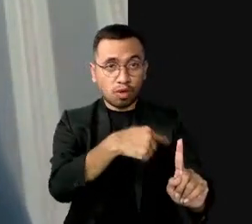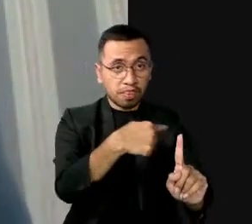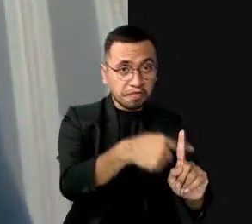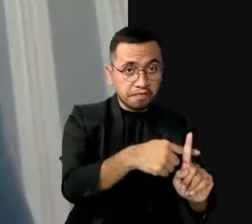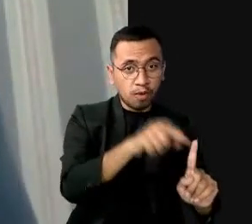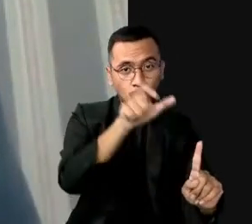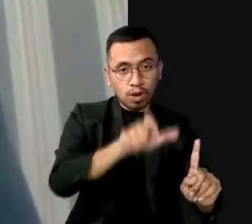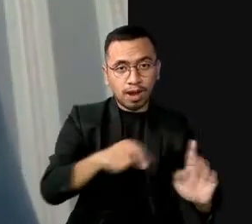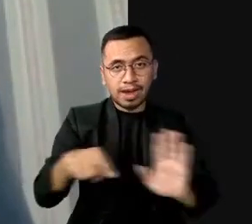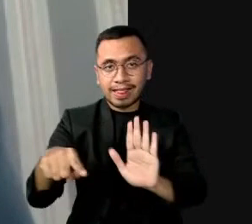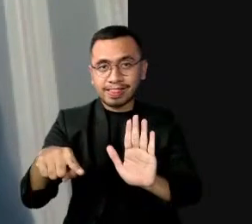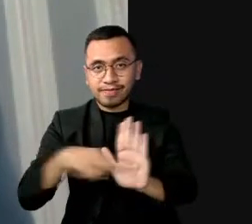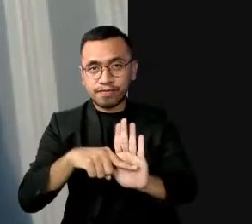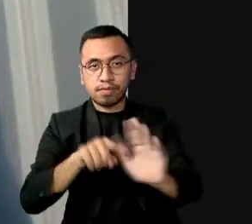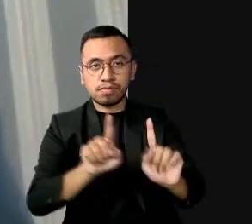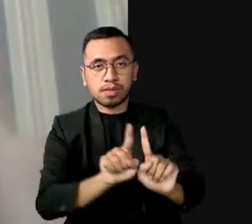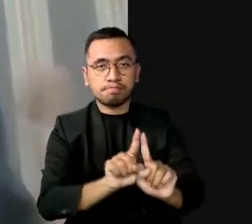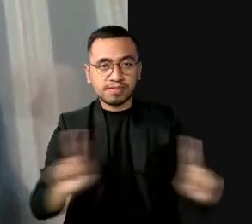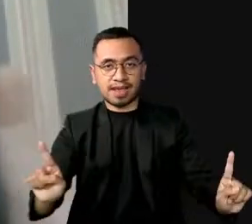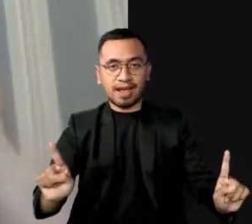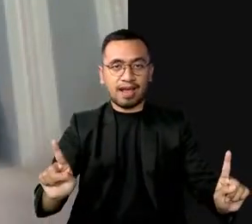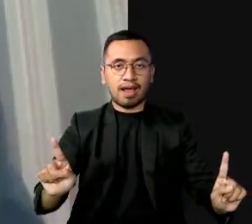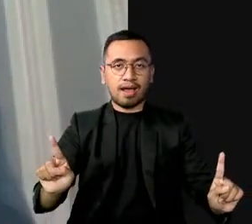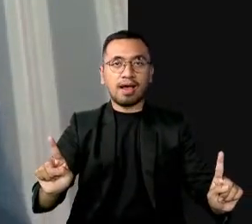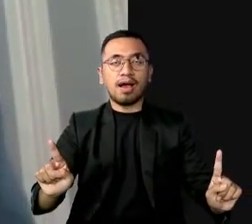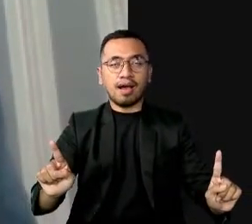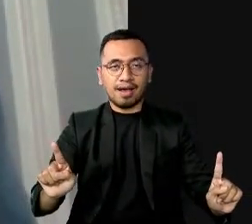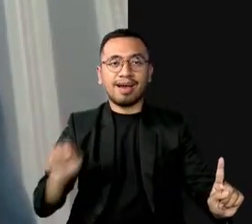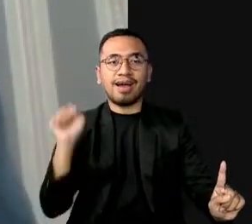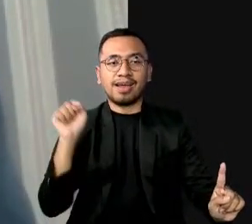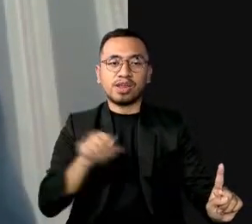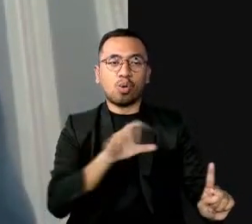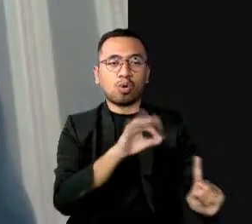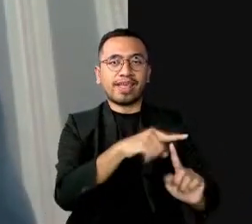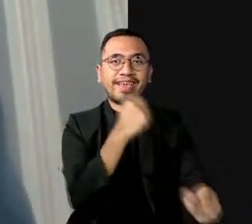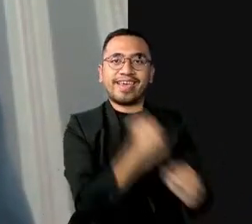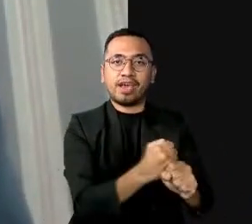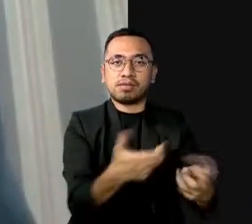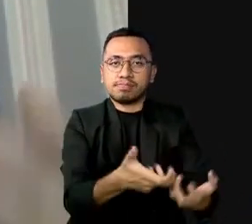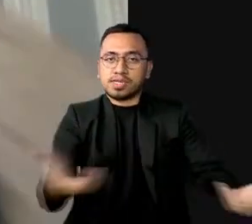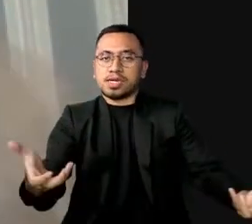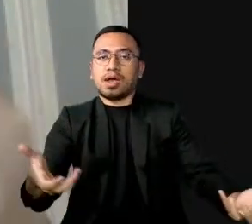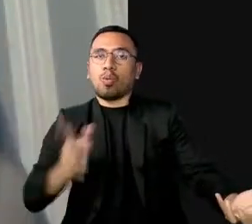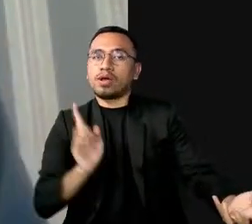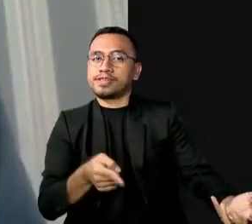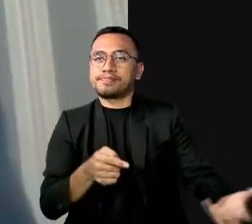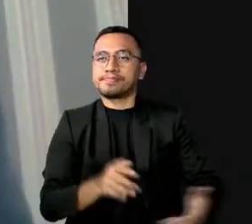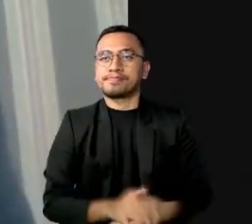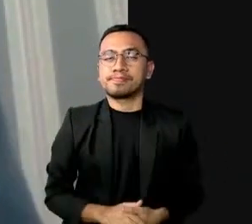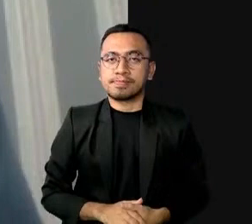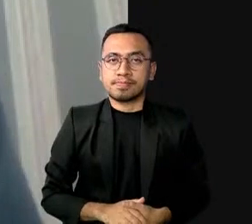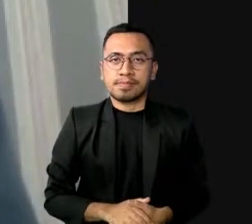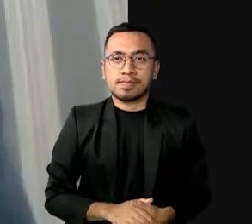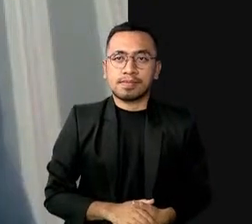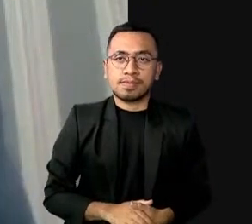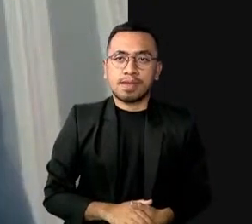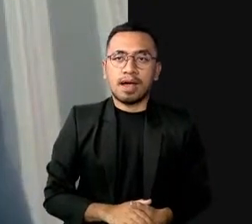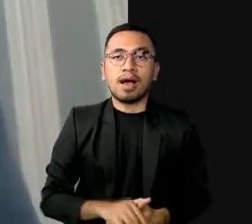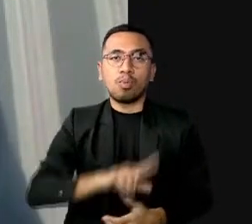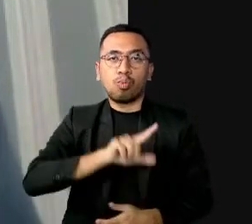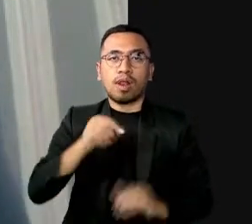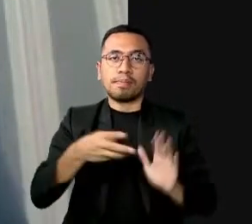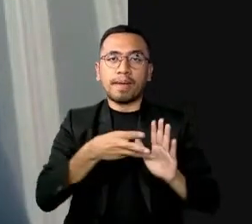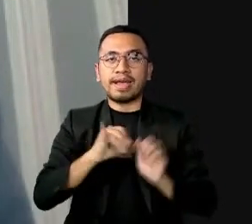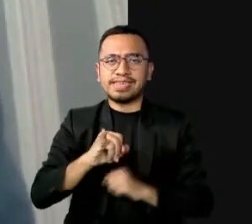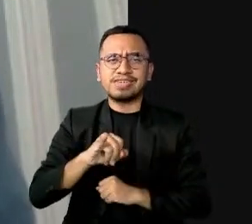negatif itu untuk OTG lebih samping rumah sakit tentunya itu harus dan ya OTG pun Kita sejak